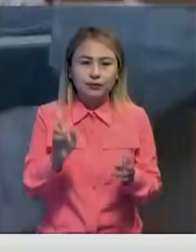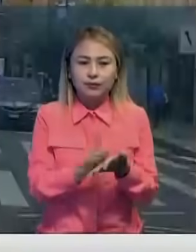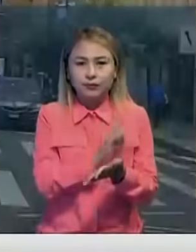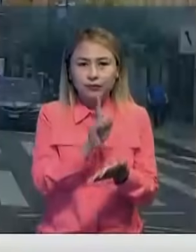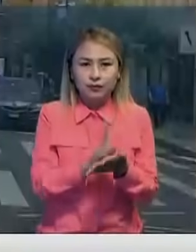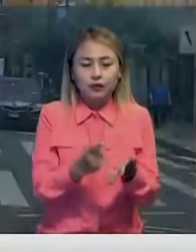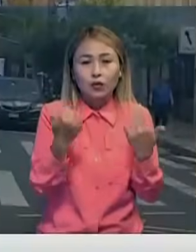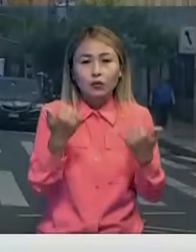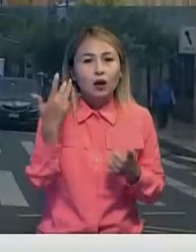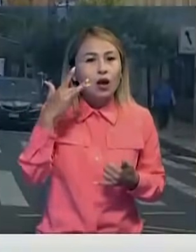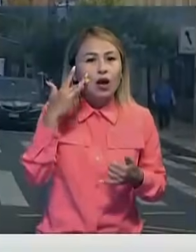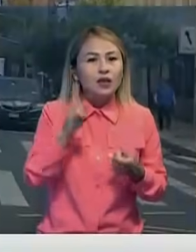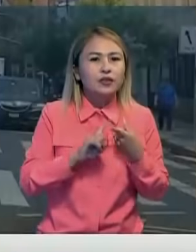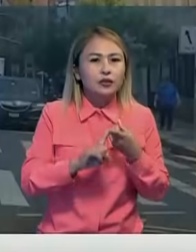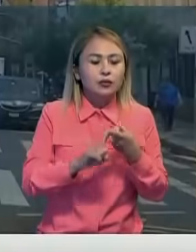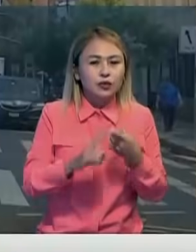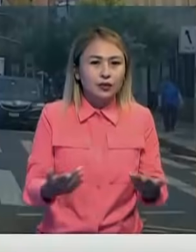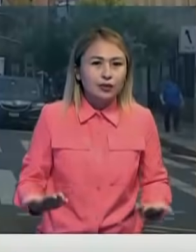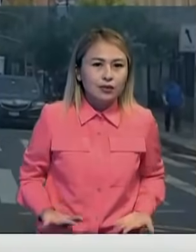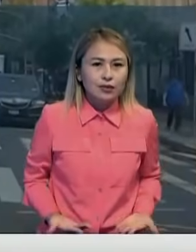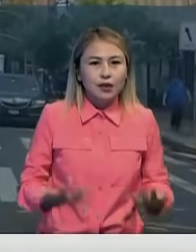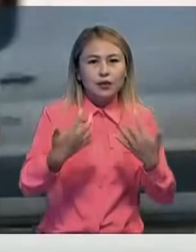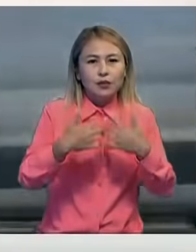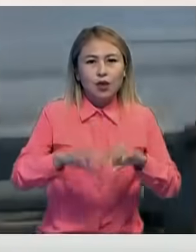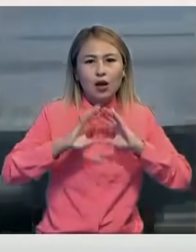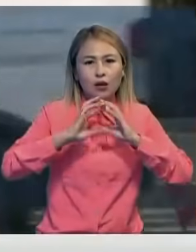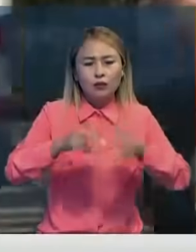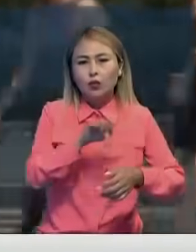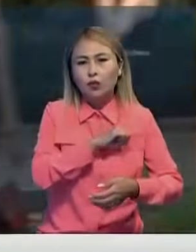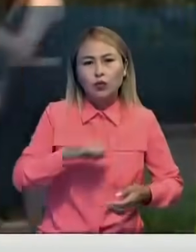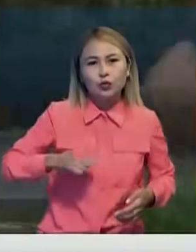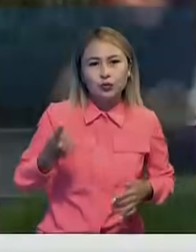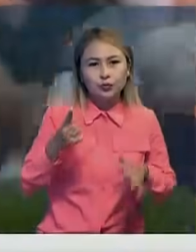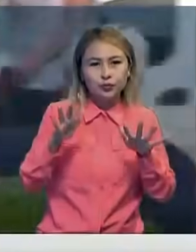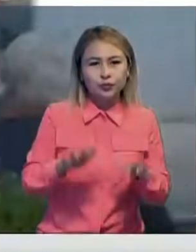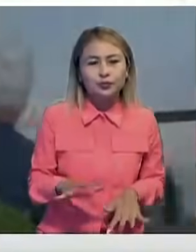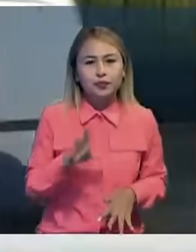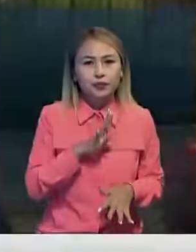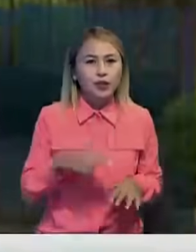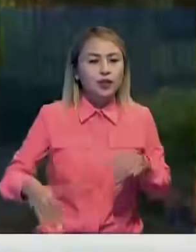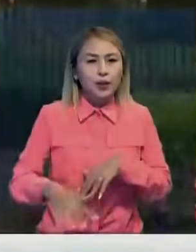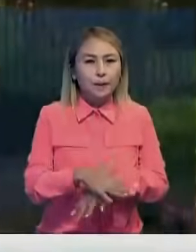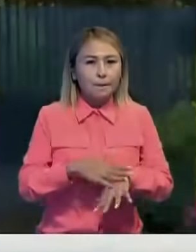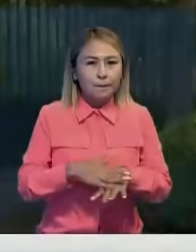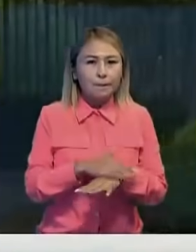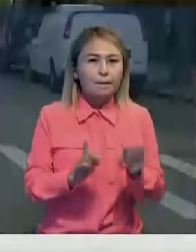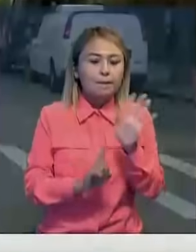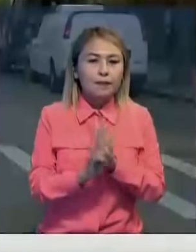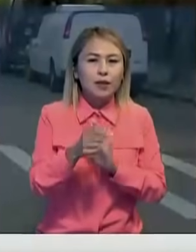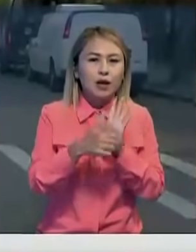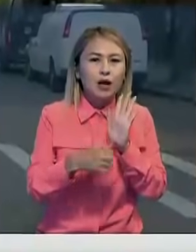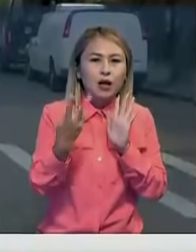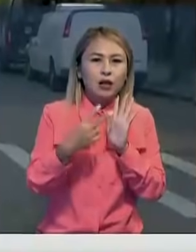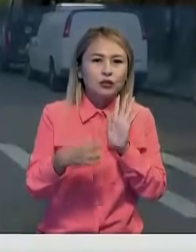шарт деген талап қойды. Айта кетейік, бүгінде ақш вирус құрбандарының саны бойынша әлемде көш бастап тұрған ел. Елде